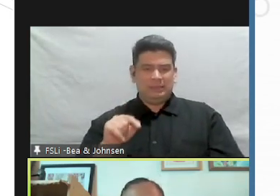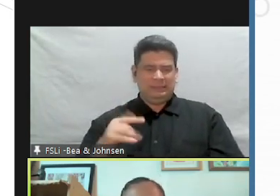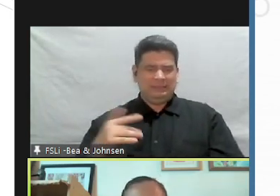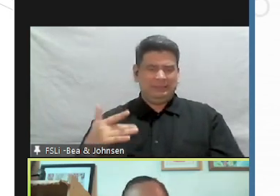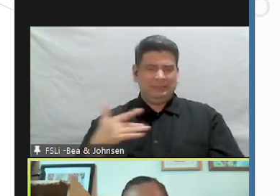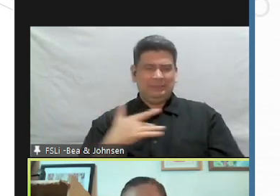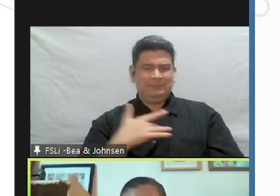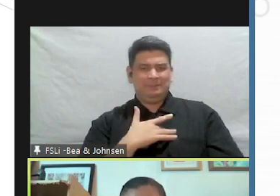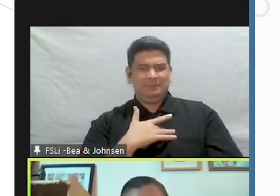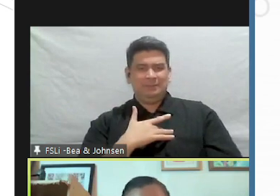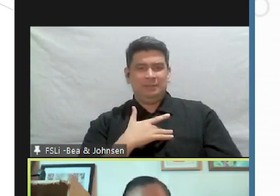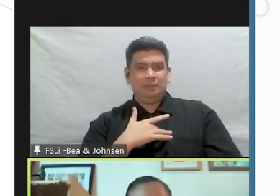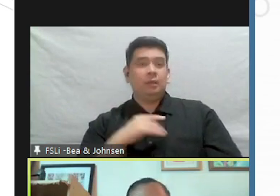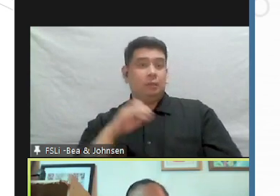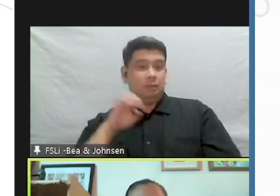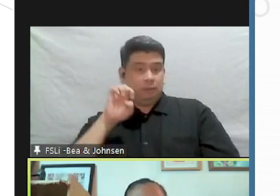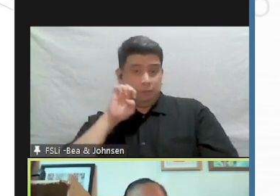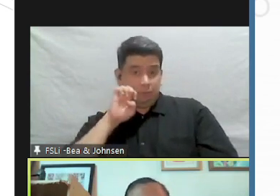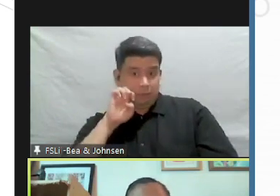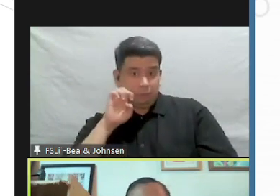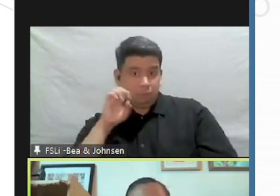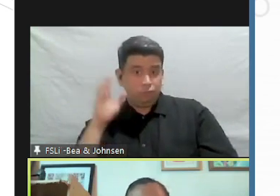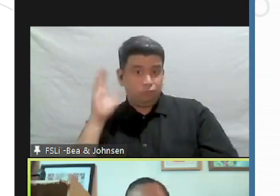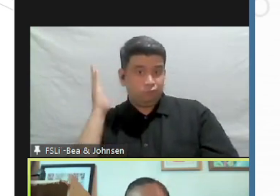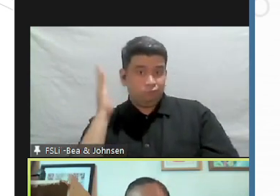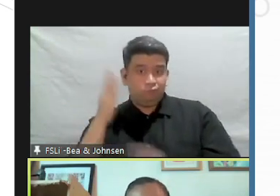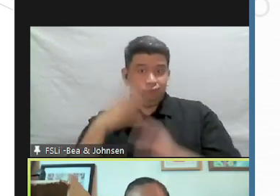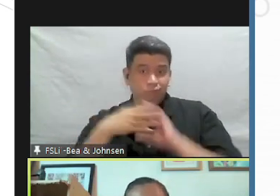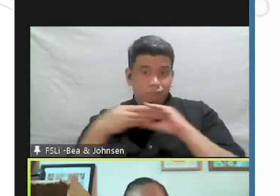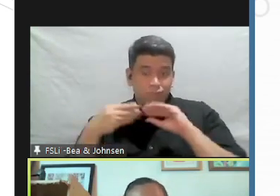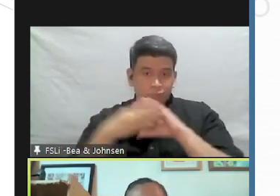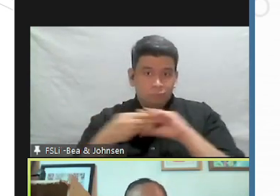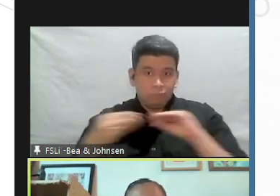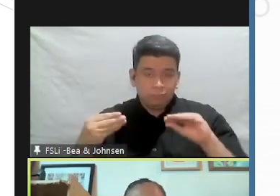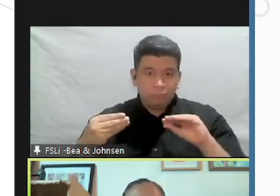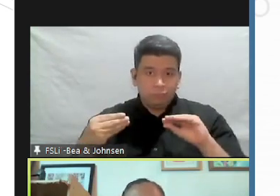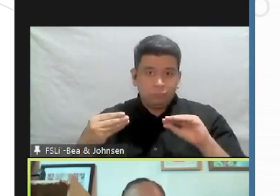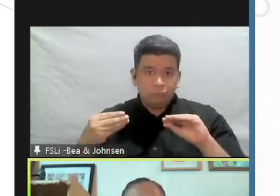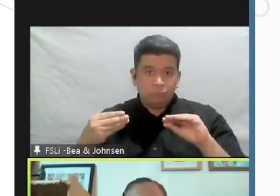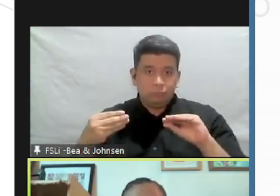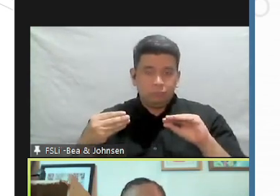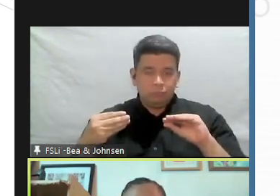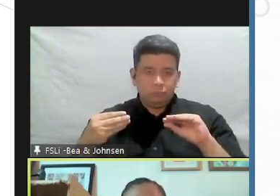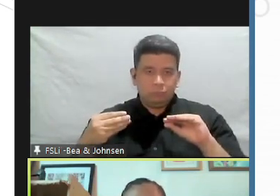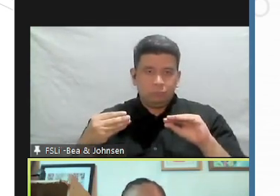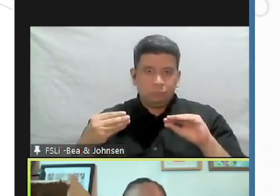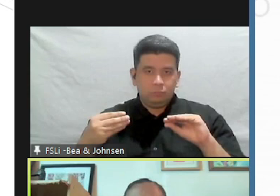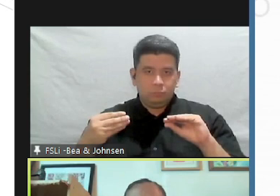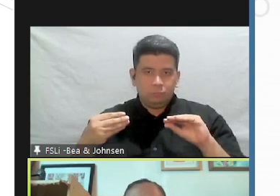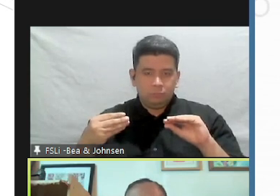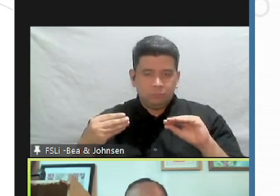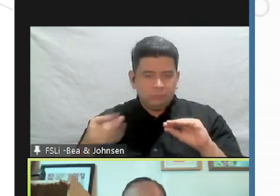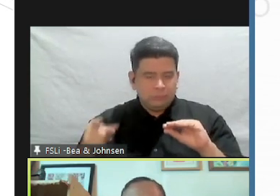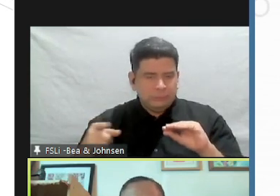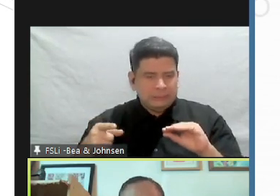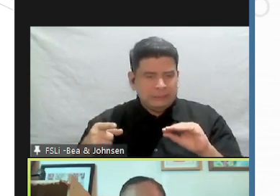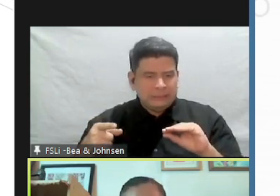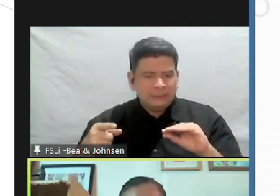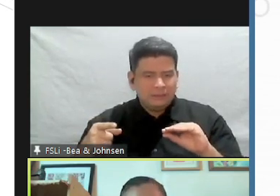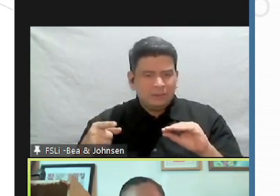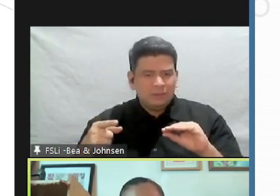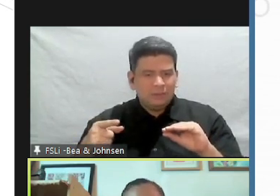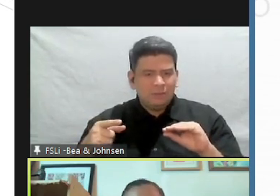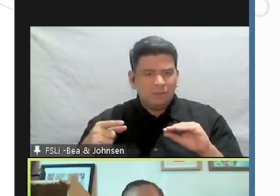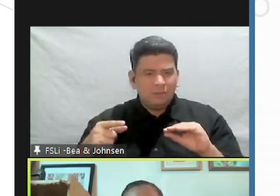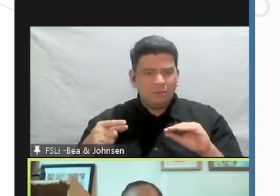ang binanggit ni Kaepang, ang wika tagos sa pagkatao. Buhay pa kami, unti-unti nyo na